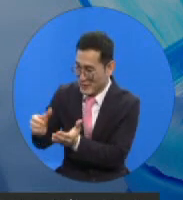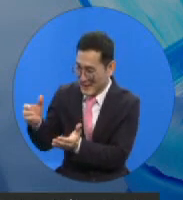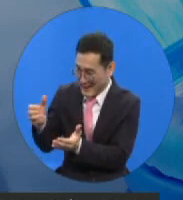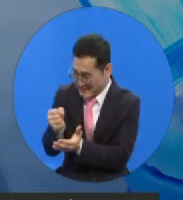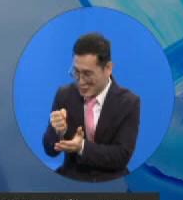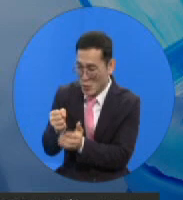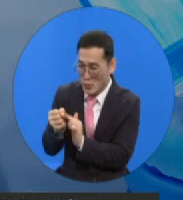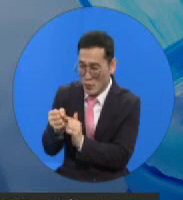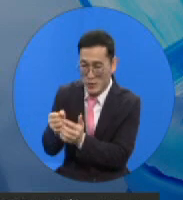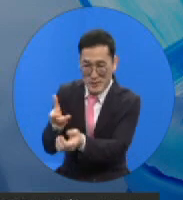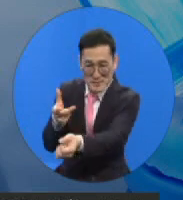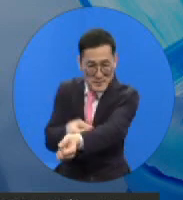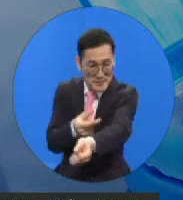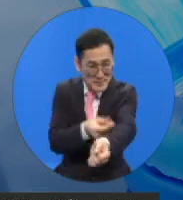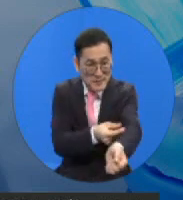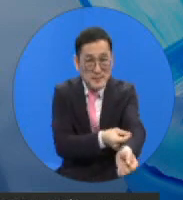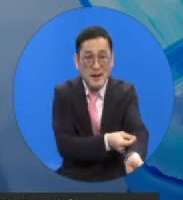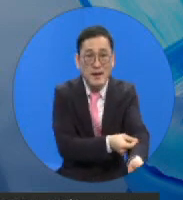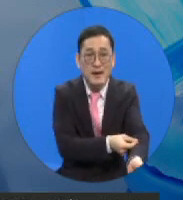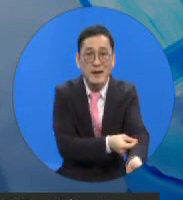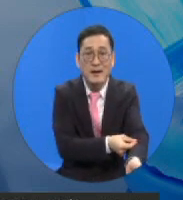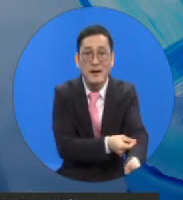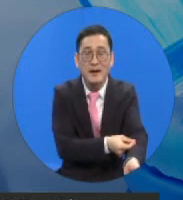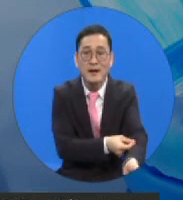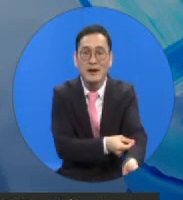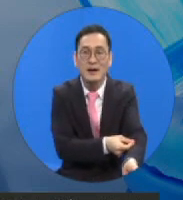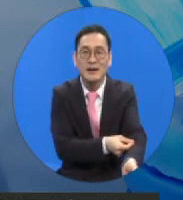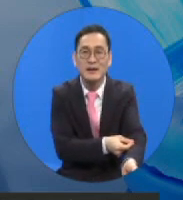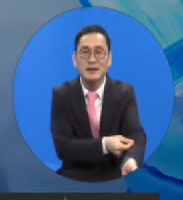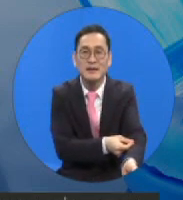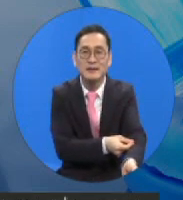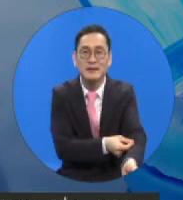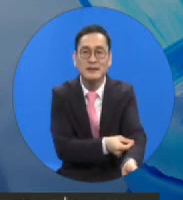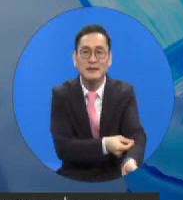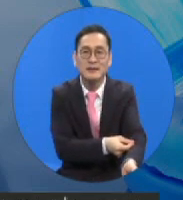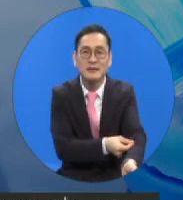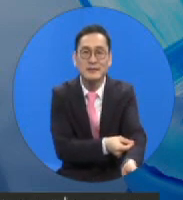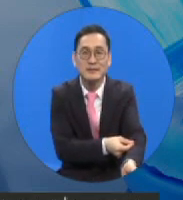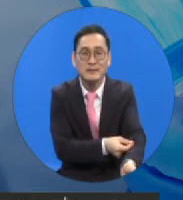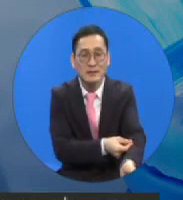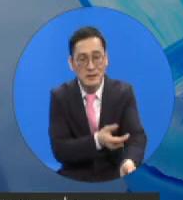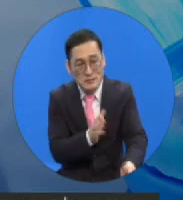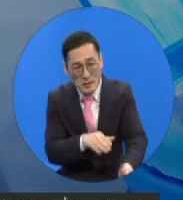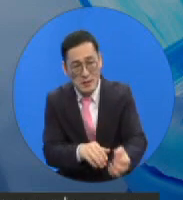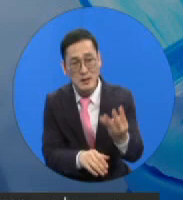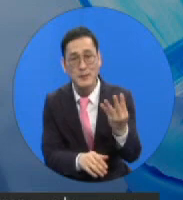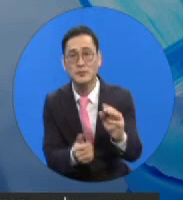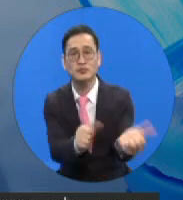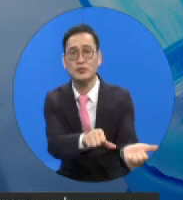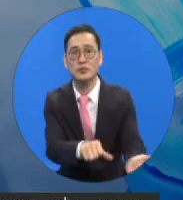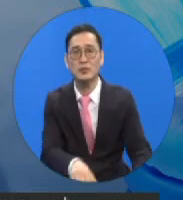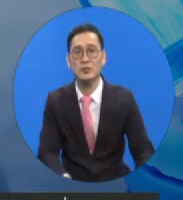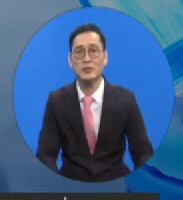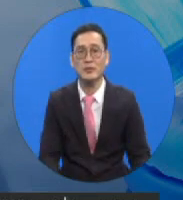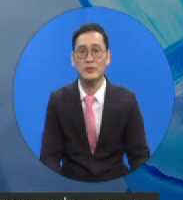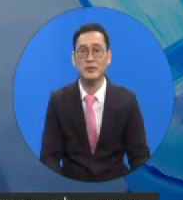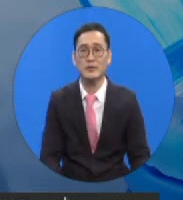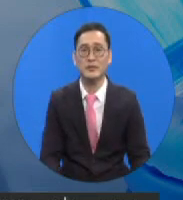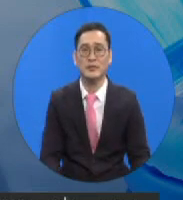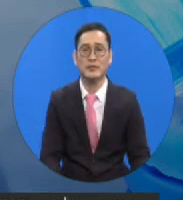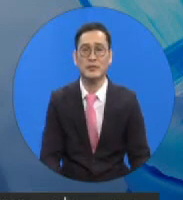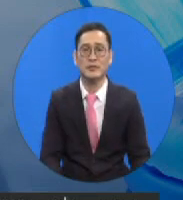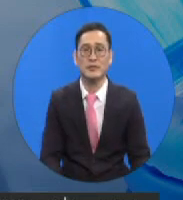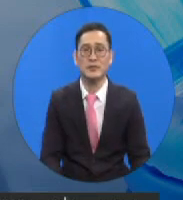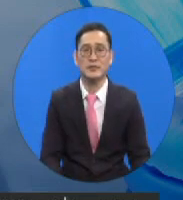두 건, 총 4명이 확인이 됐다는 겁니다. 이 굉장히 중요한 의미가 있는 건데, 자, 같은 날